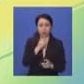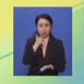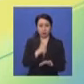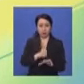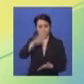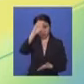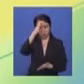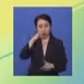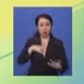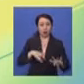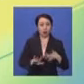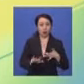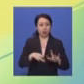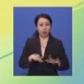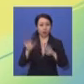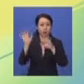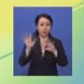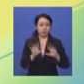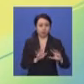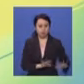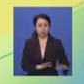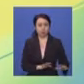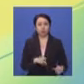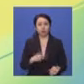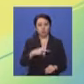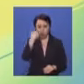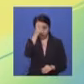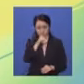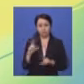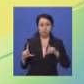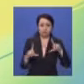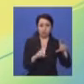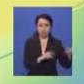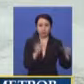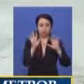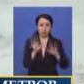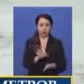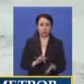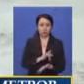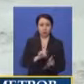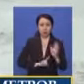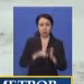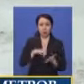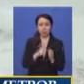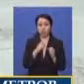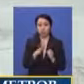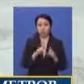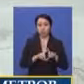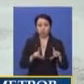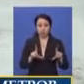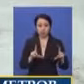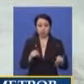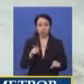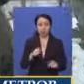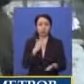главными врагами гололедом и выпавшими осадками в 2020 вывозом снега в областном центре занимаются 14